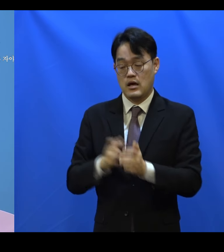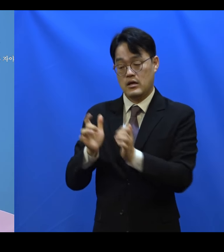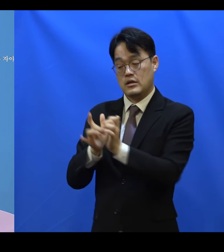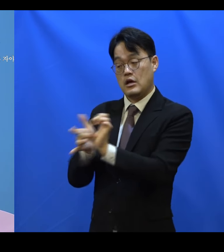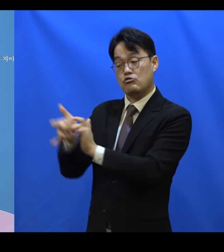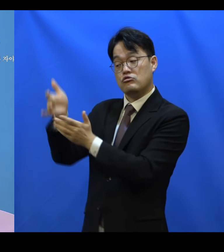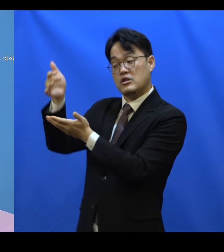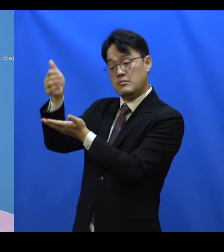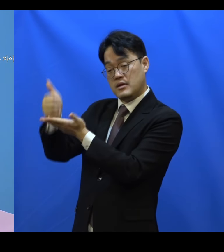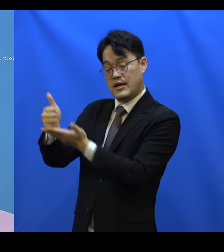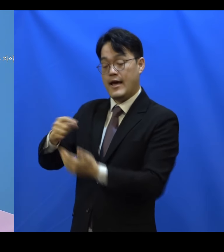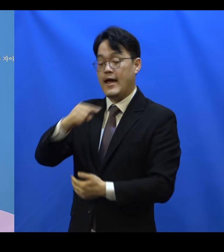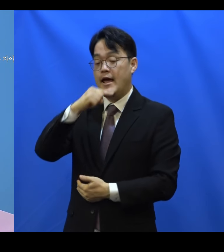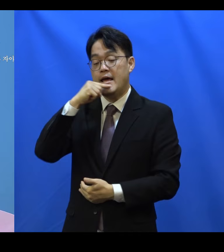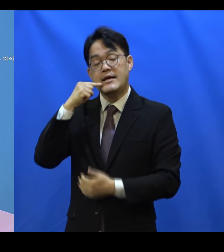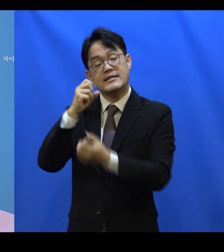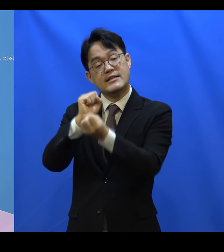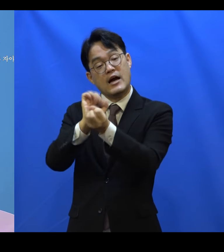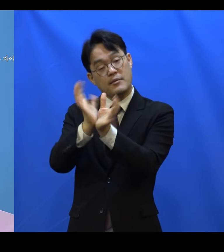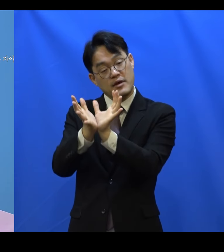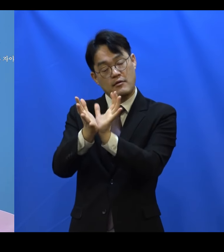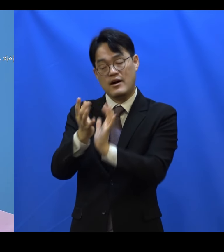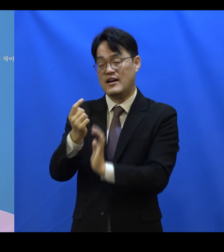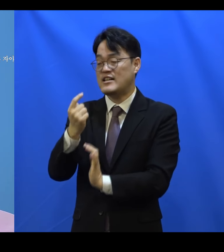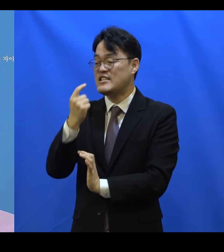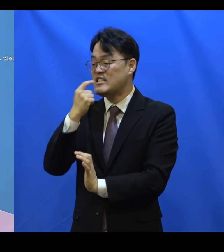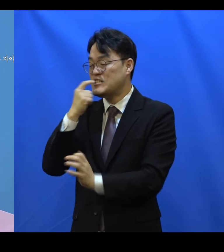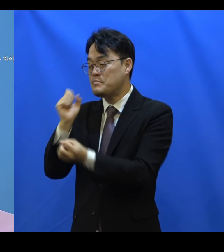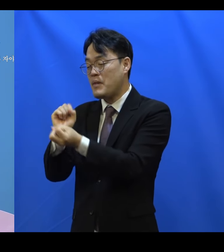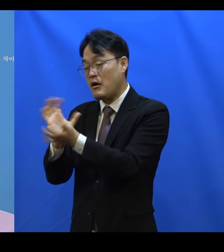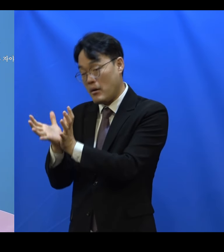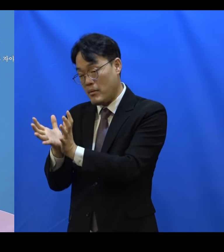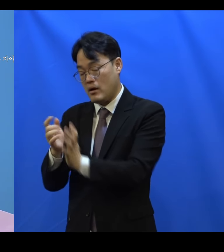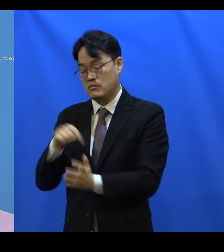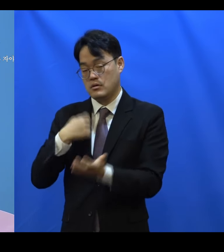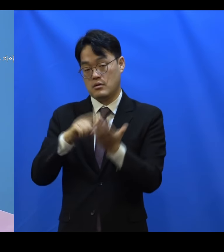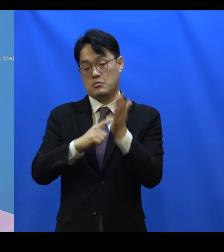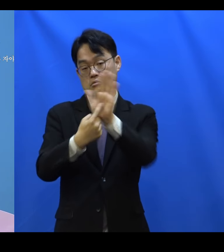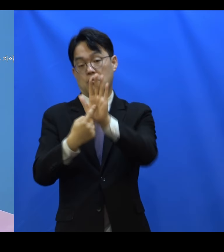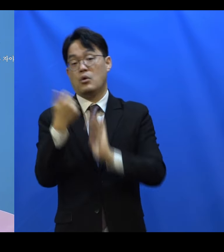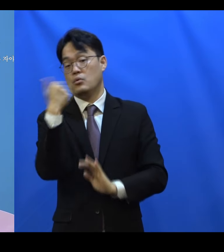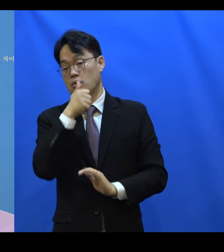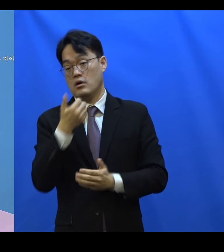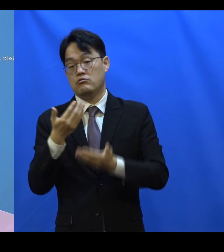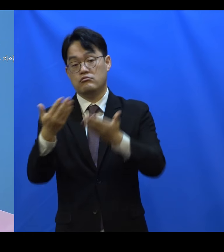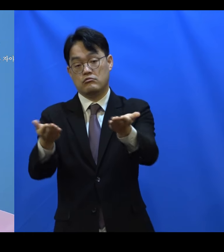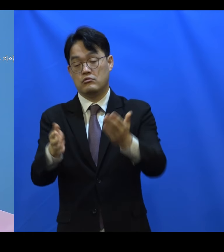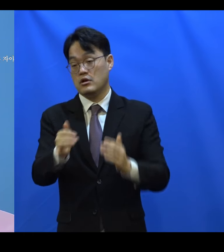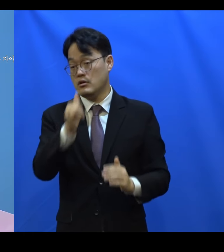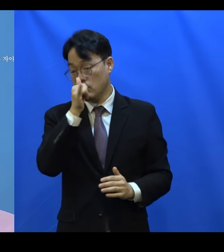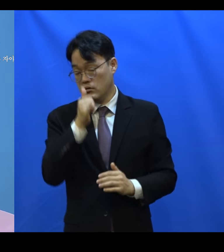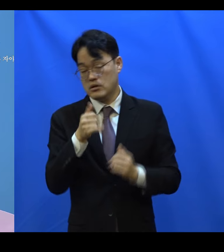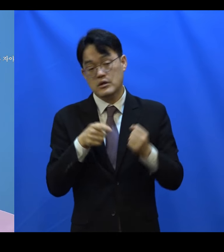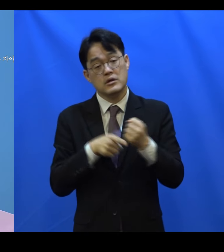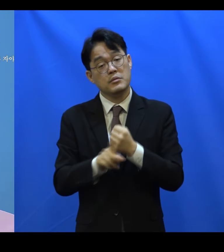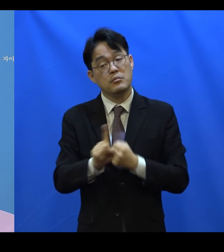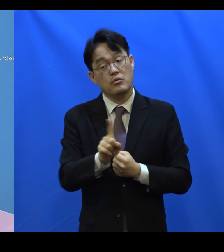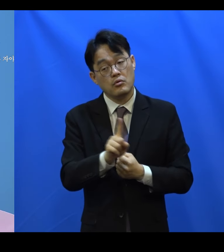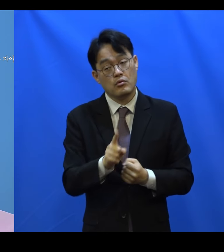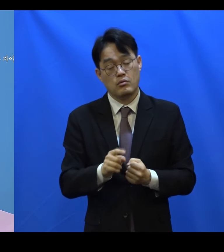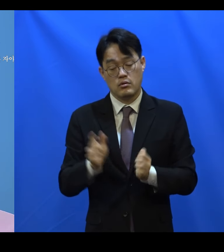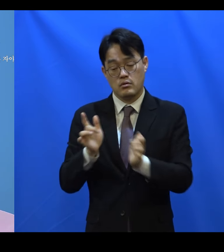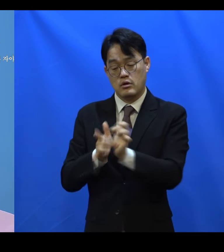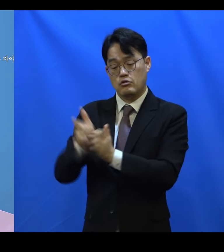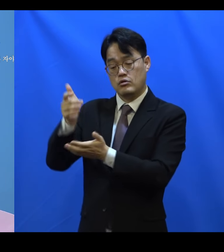그래서 자신을 들꽃으로 비유하는 거죠. 들꽃으로.